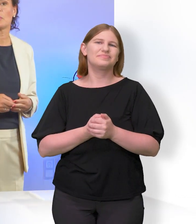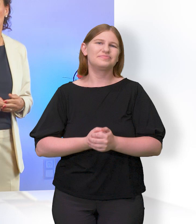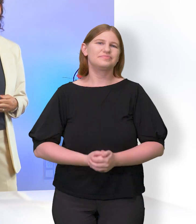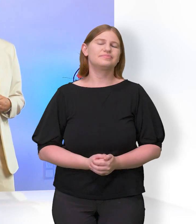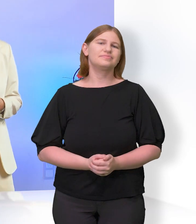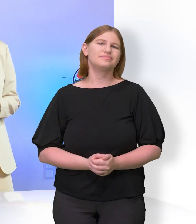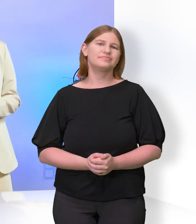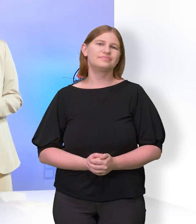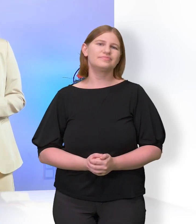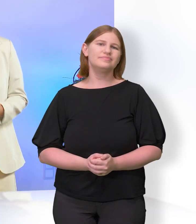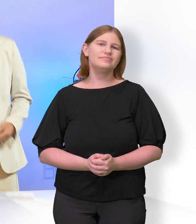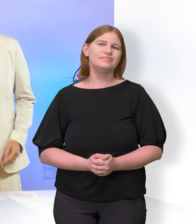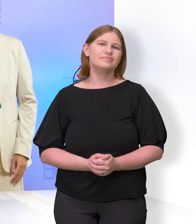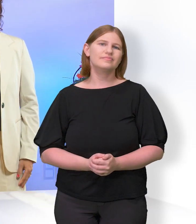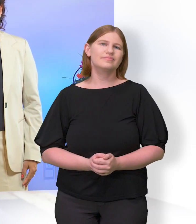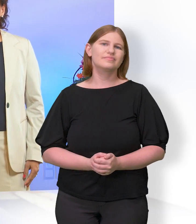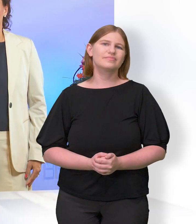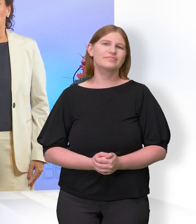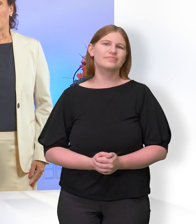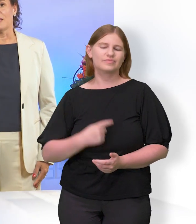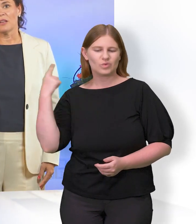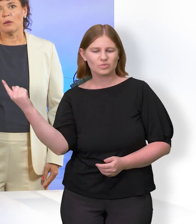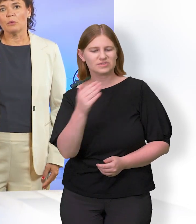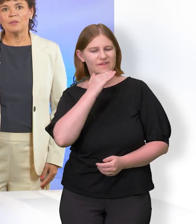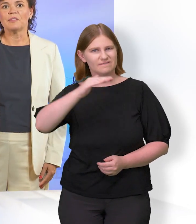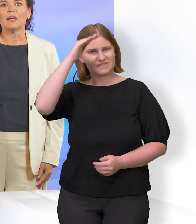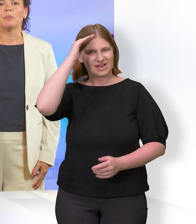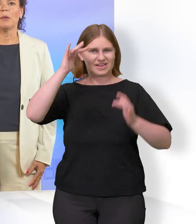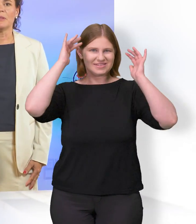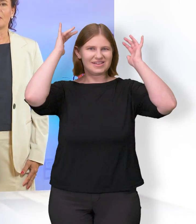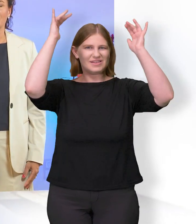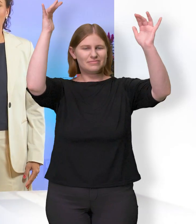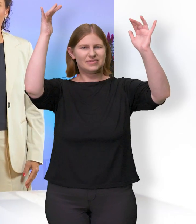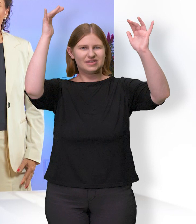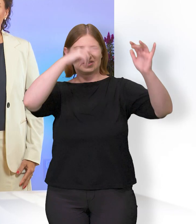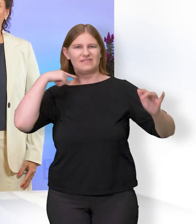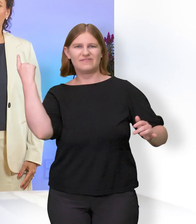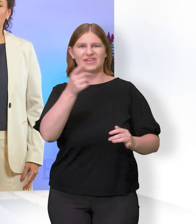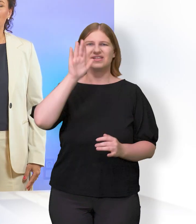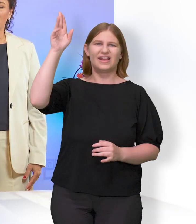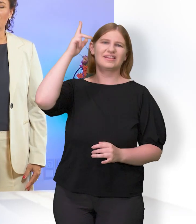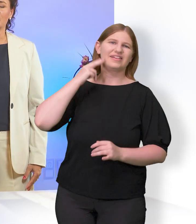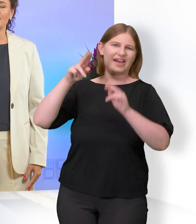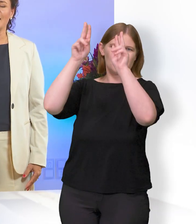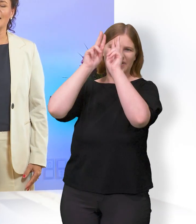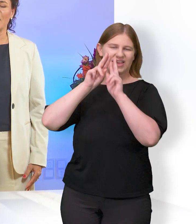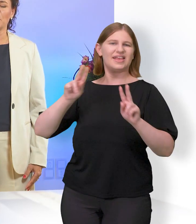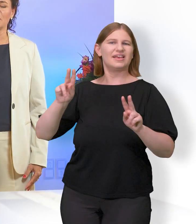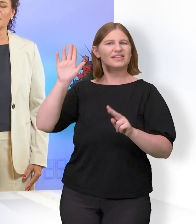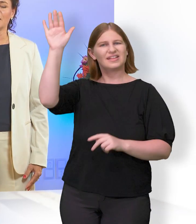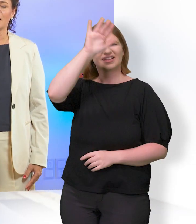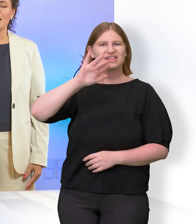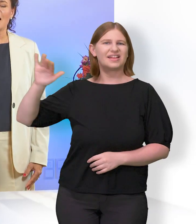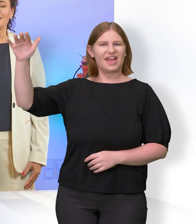Vater unser im Himmel, geheiligt werde dein